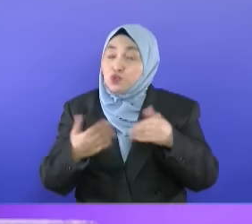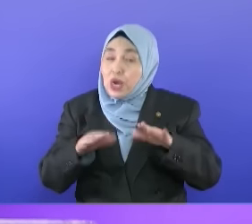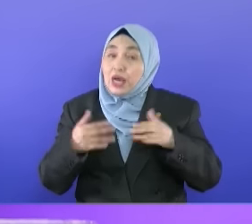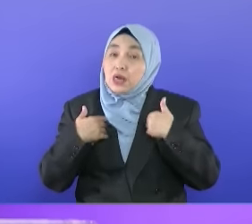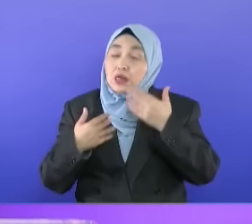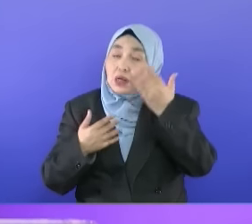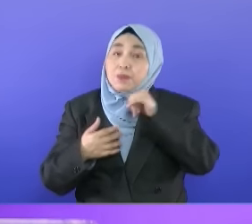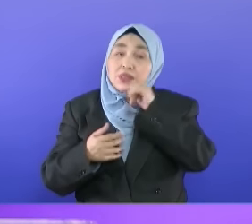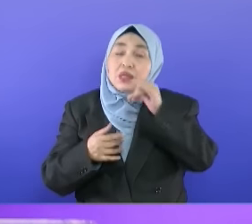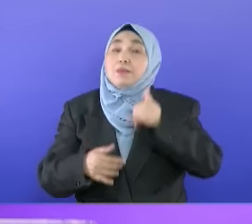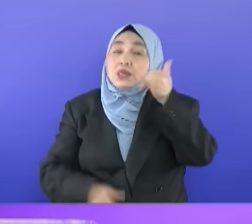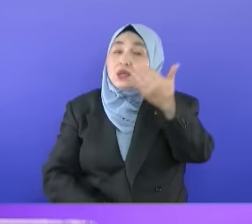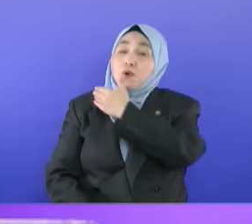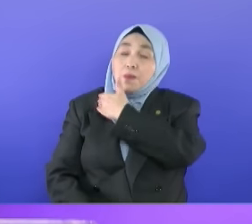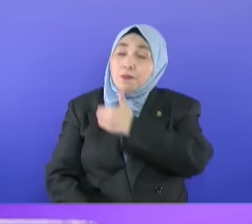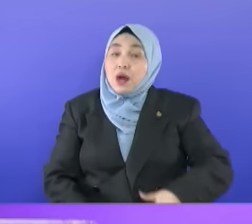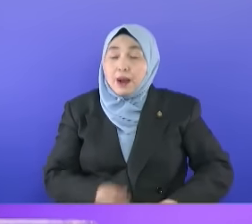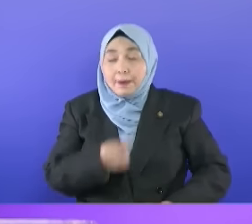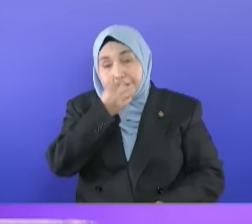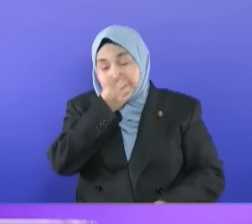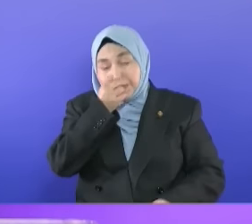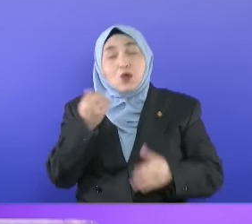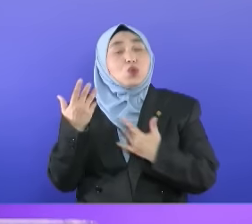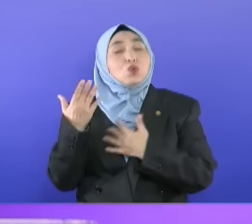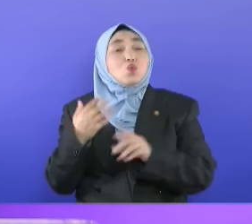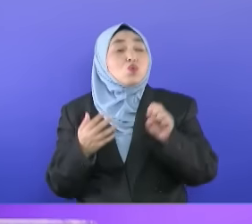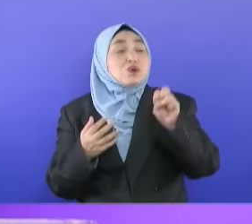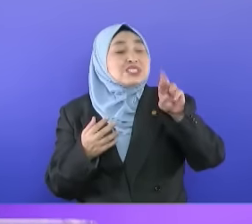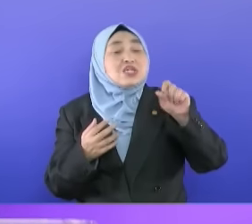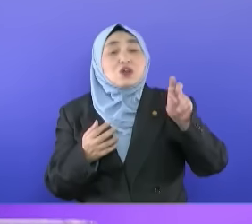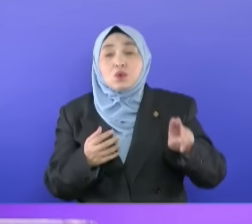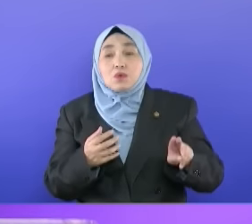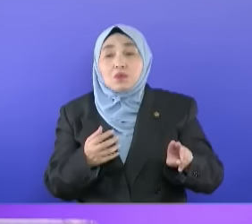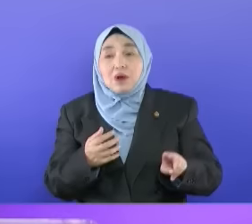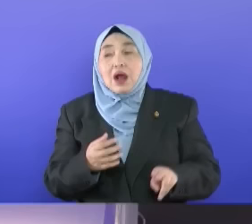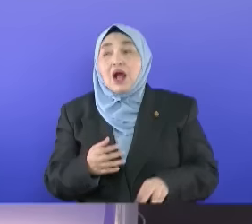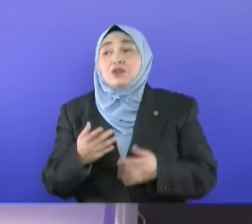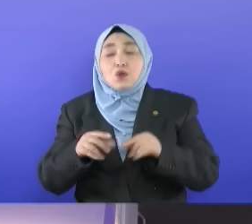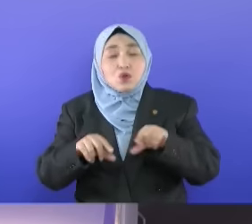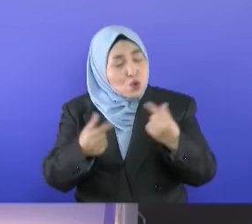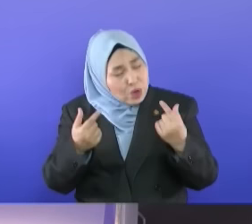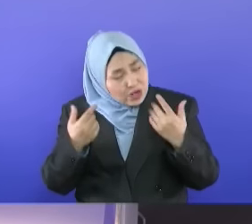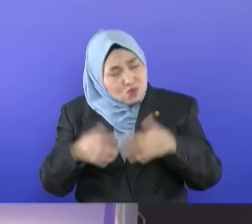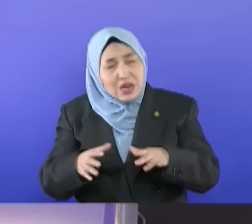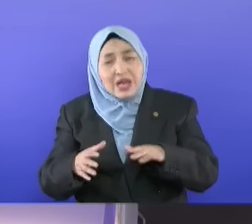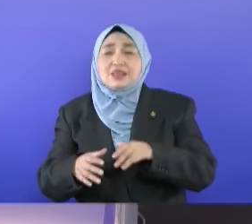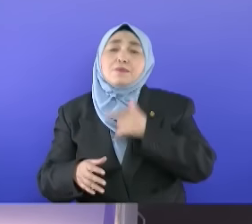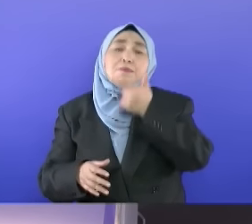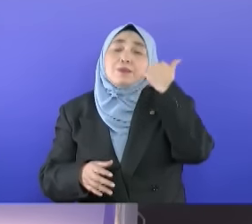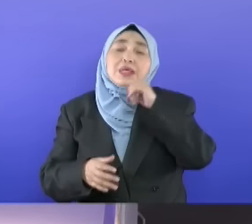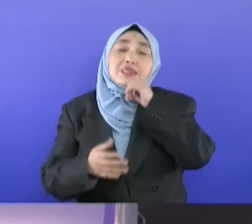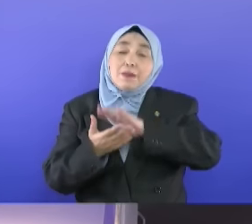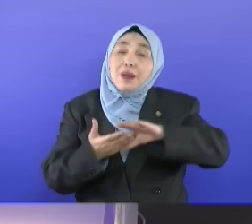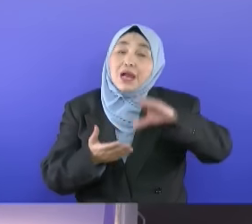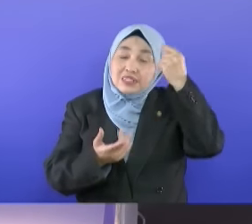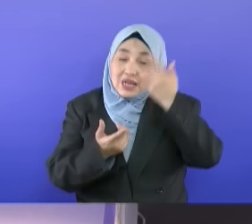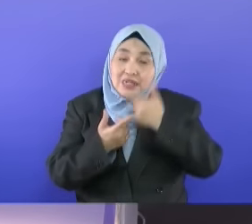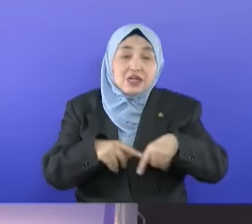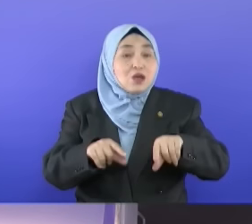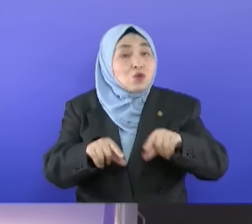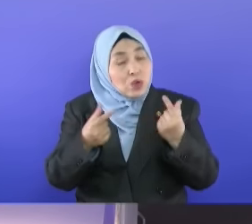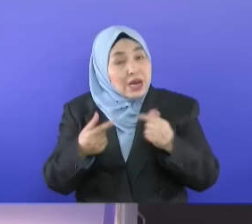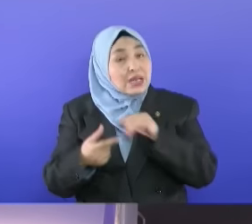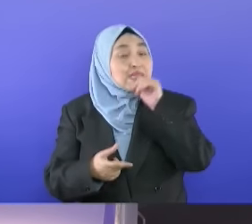Bagi umrah lagi tunggu seru Pas saya Dia tidak belajar daripada Alquran